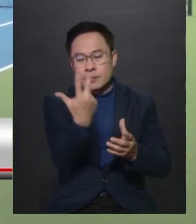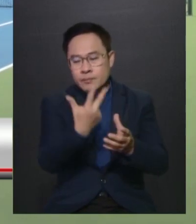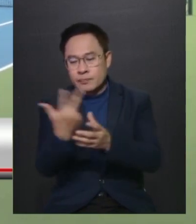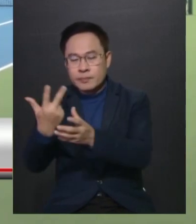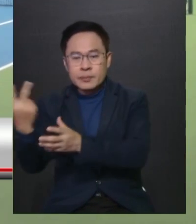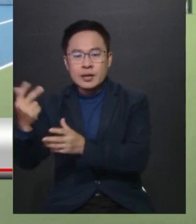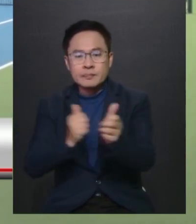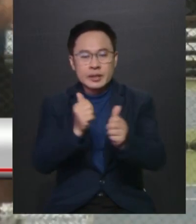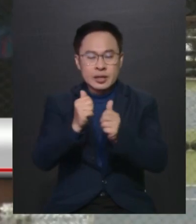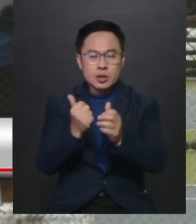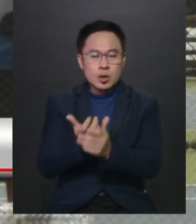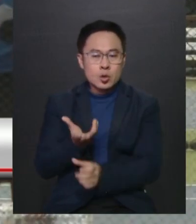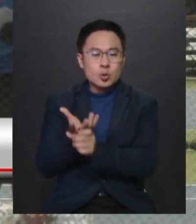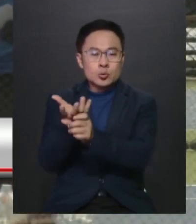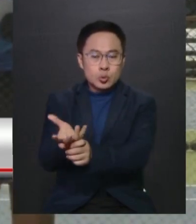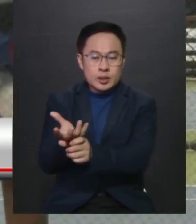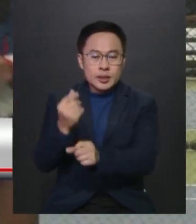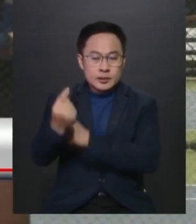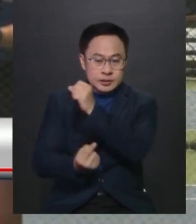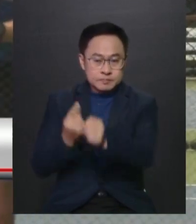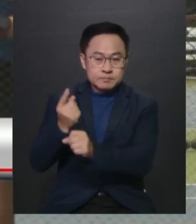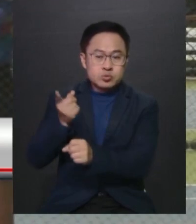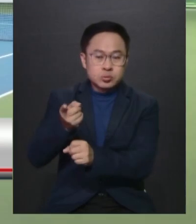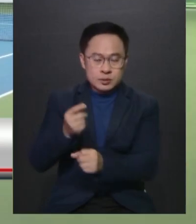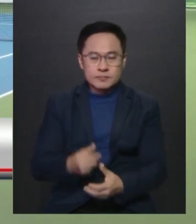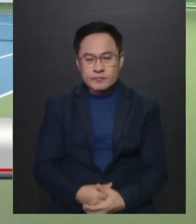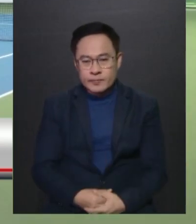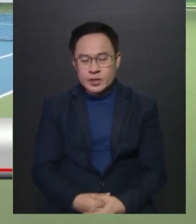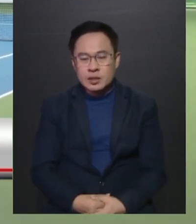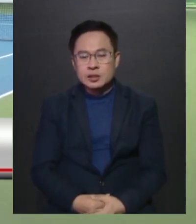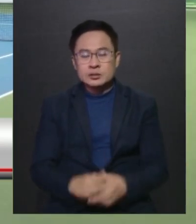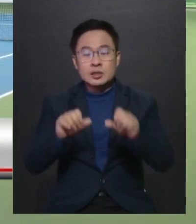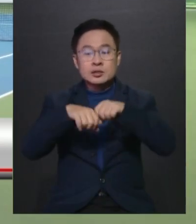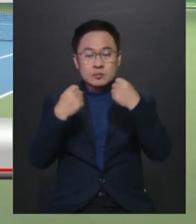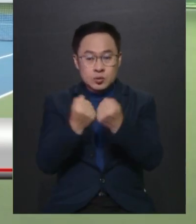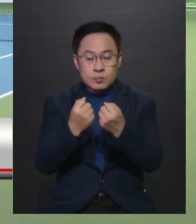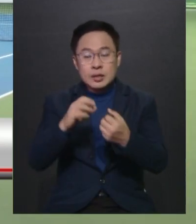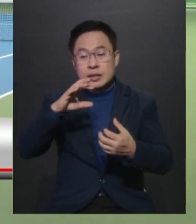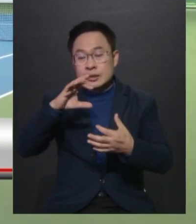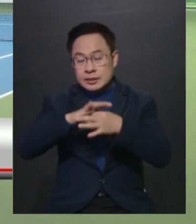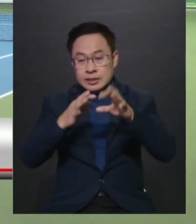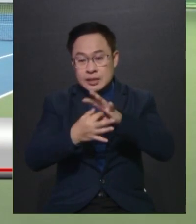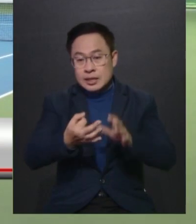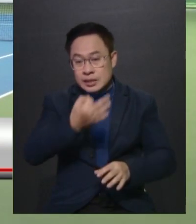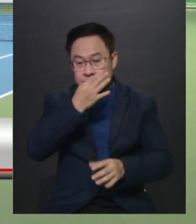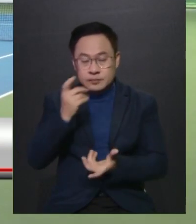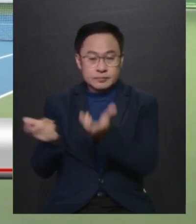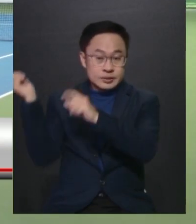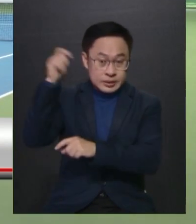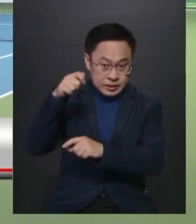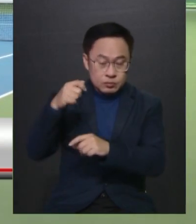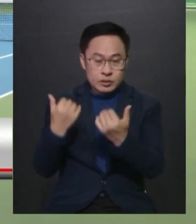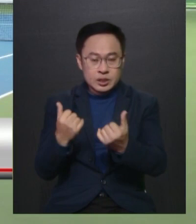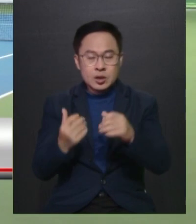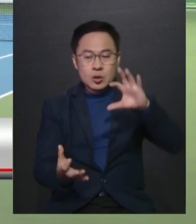านในช่วงปลายปีนี้ขณะเดียวกันนะคะสมาคมกีฬาเทนนิสลีกอาวุโสอาชีพค่ะยังได้รับใบอนุญาตจากการกีฬาแห่